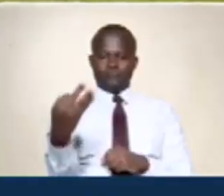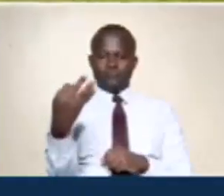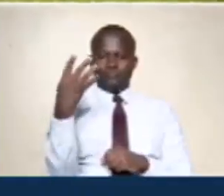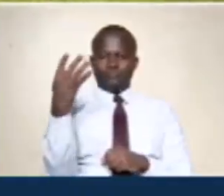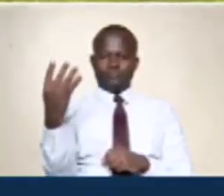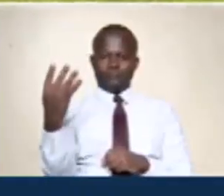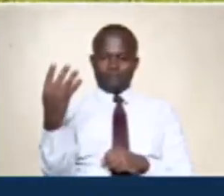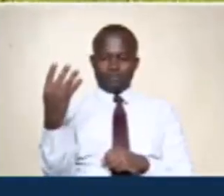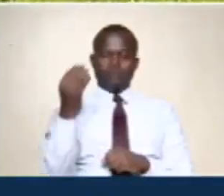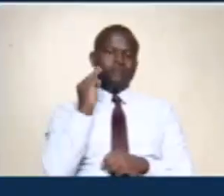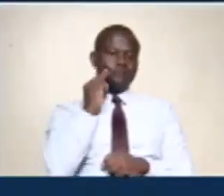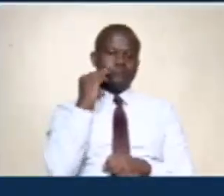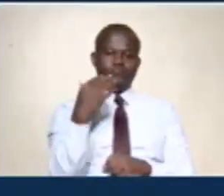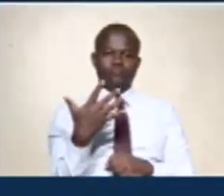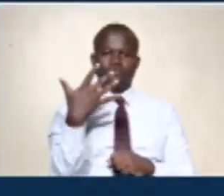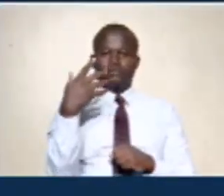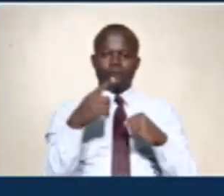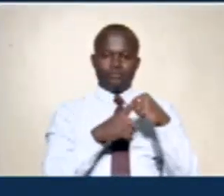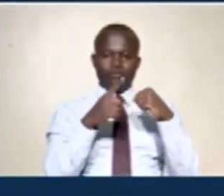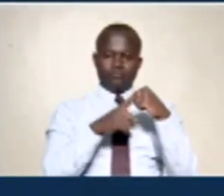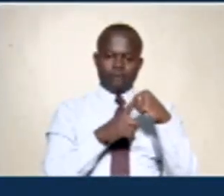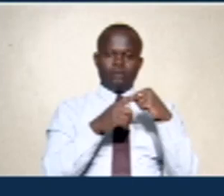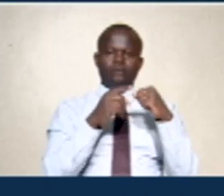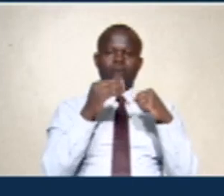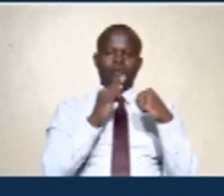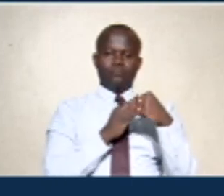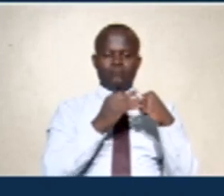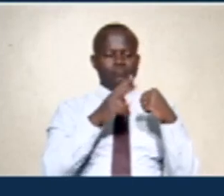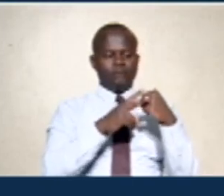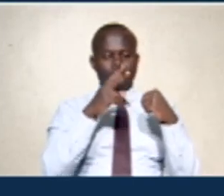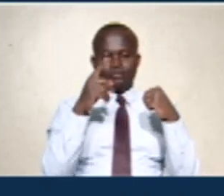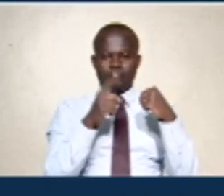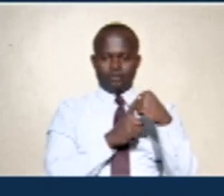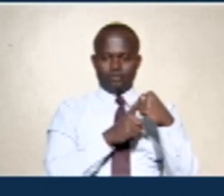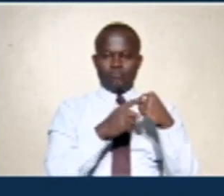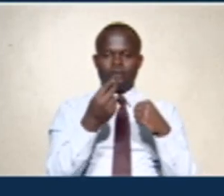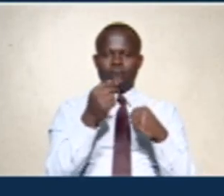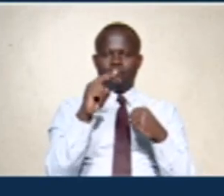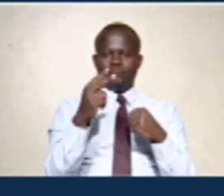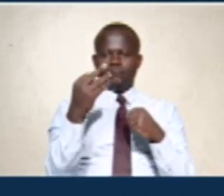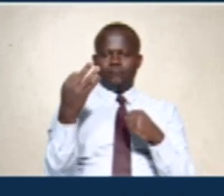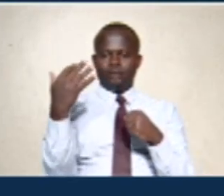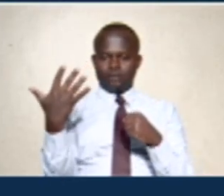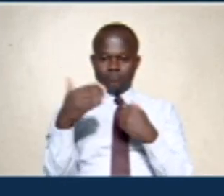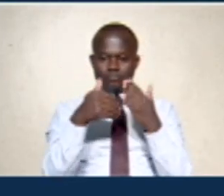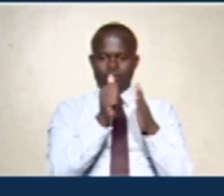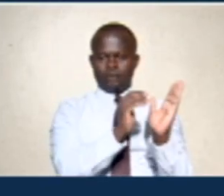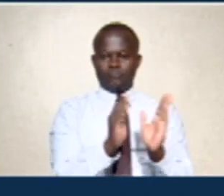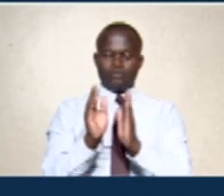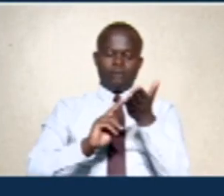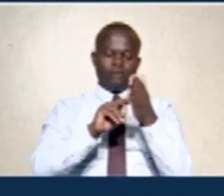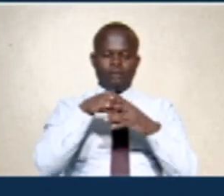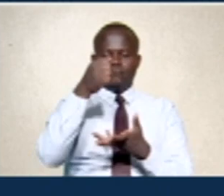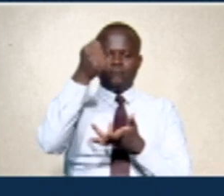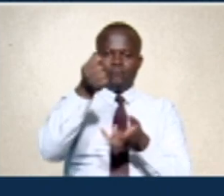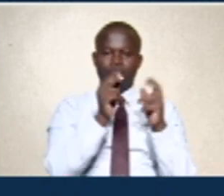3,334 miliyoni 566 876 n'amafaranga 235 yateganijwe gukoreshwa mu ngengo